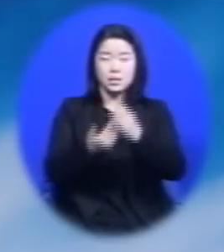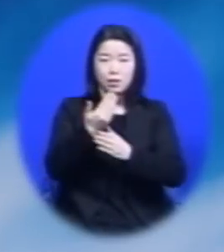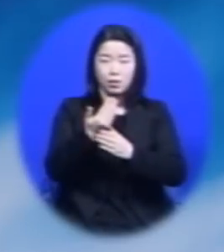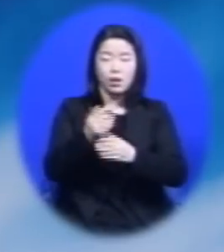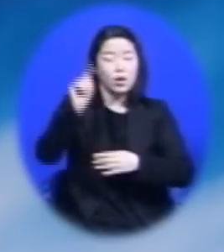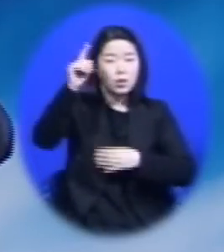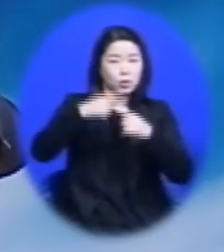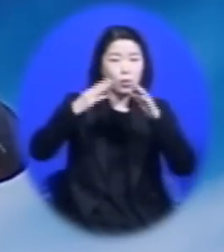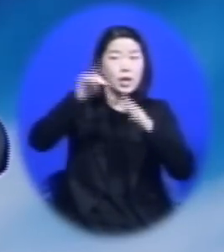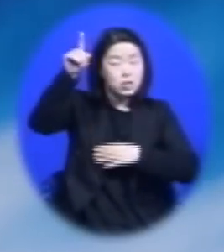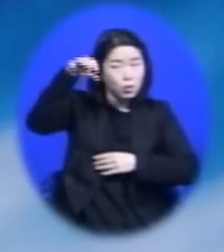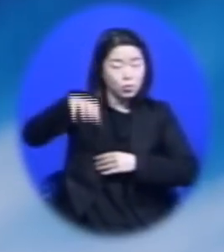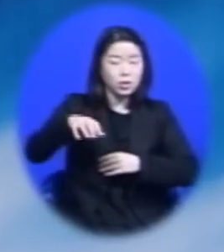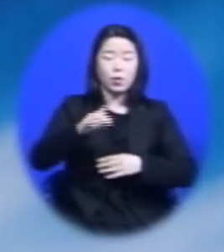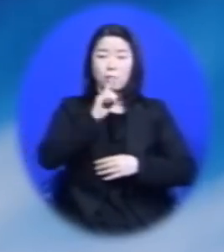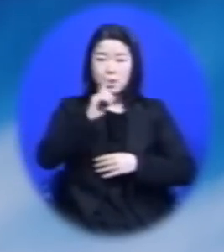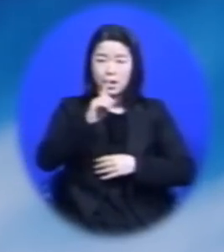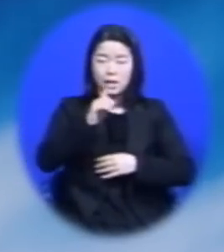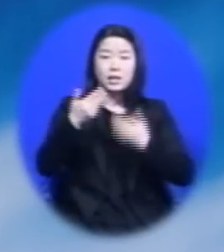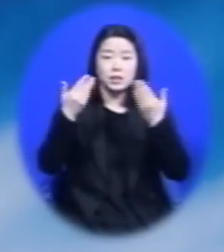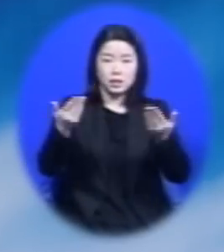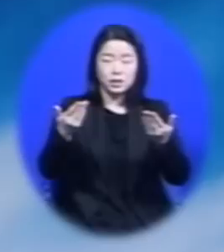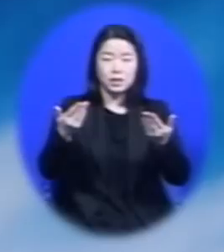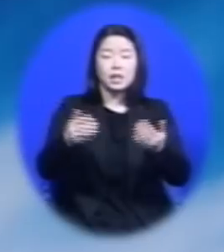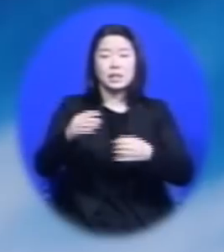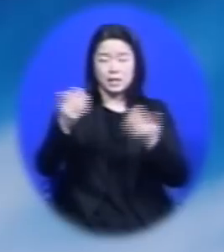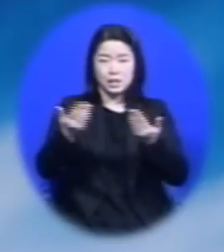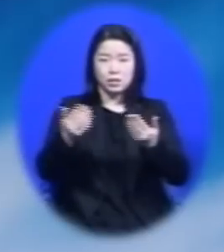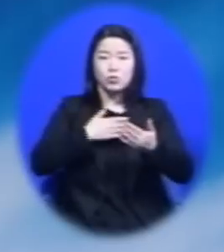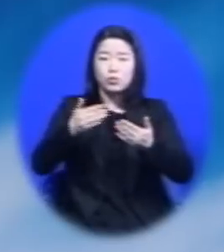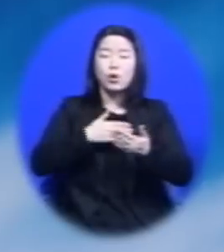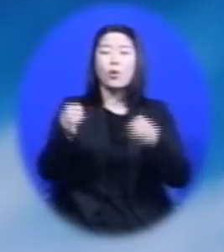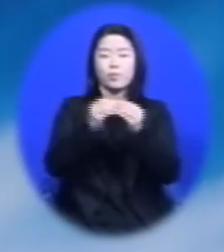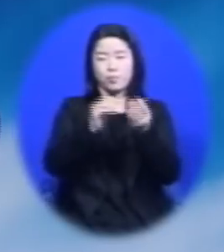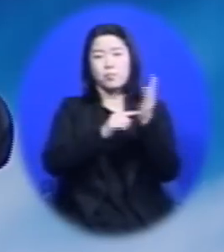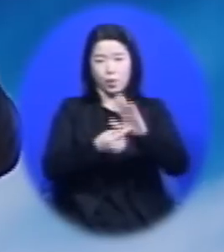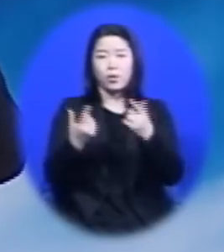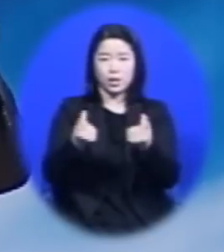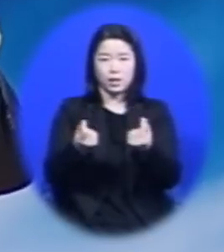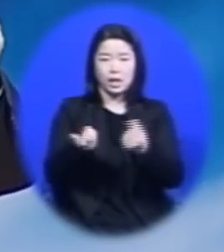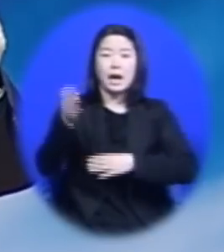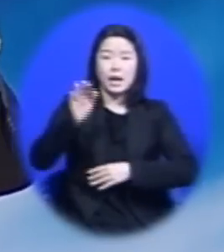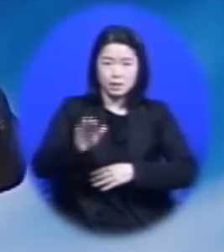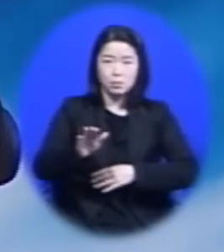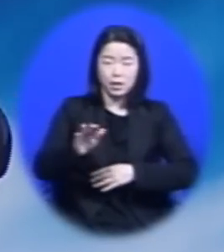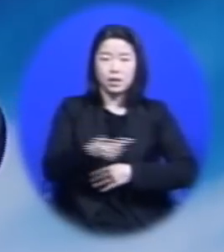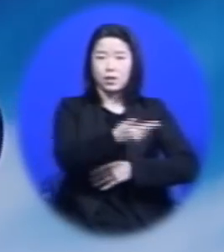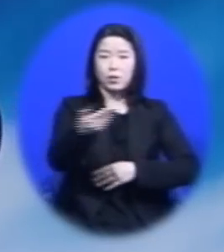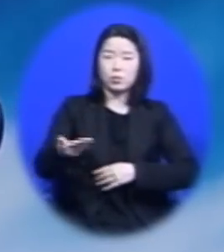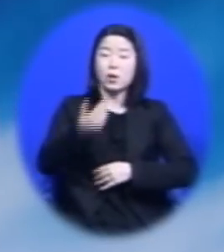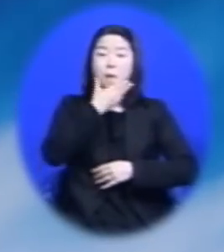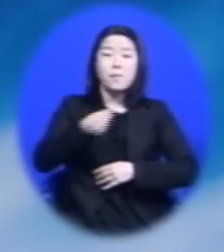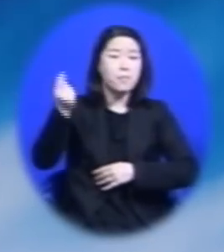천국이라고 말하는 것은 어떤 때는 정말 두려운 표현이기도 합니다 그러나 여러분